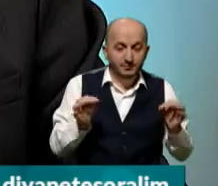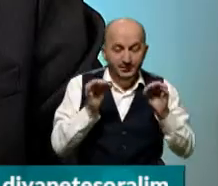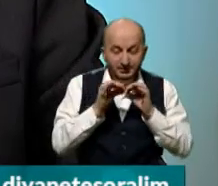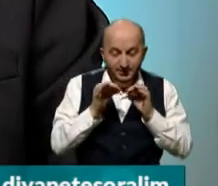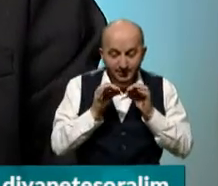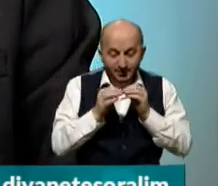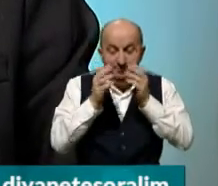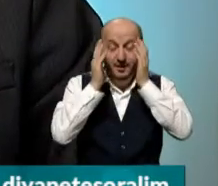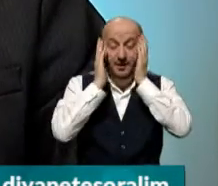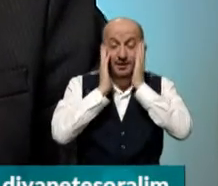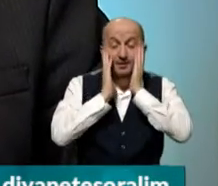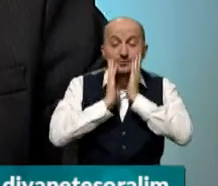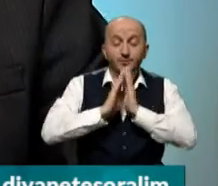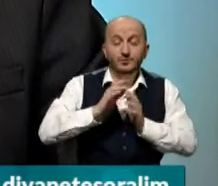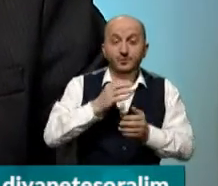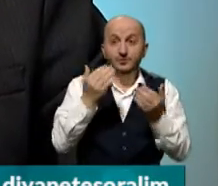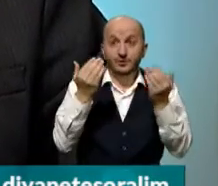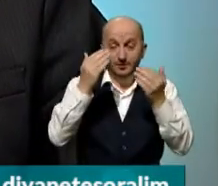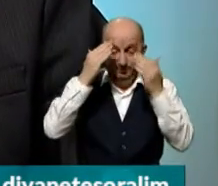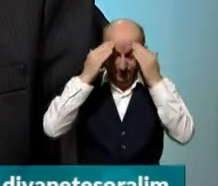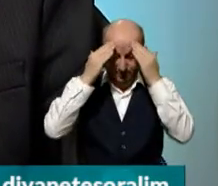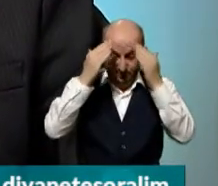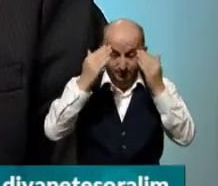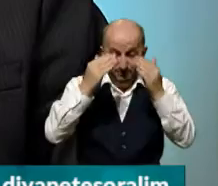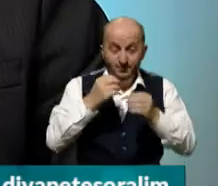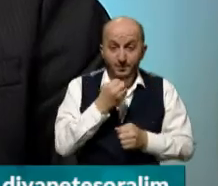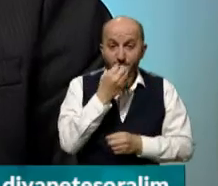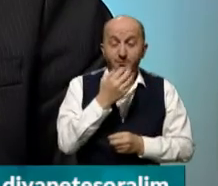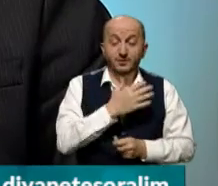Bismillahirrahmanirrahim. Elhamdülillah ve salatu ala Resulillah.